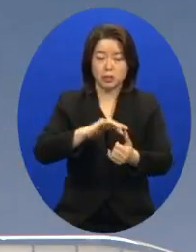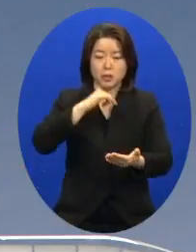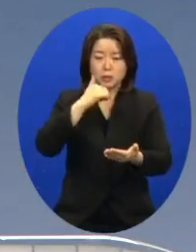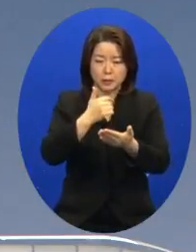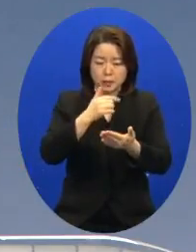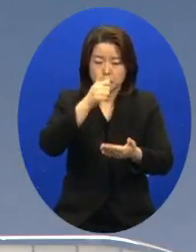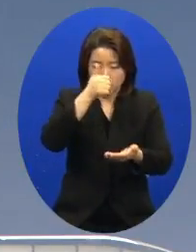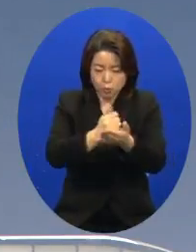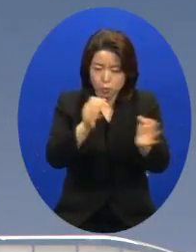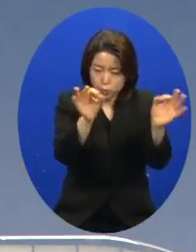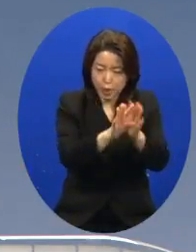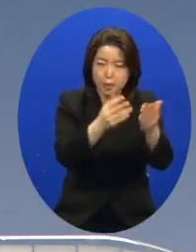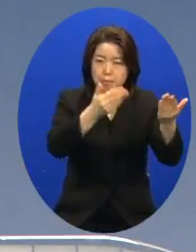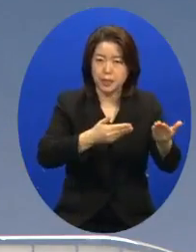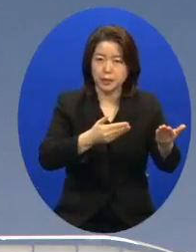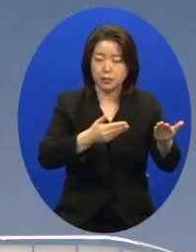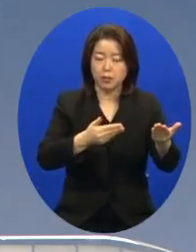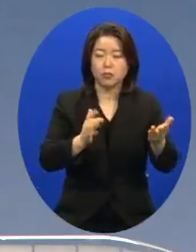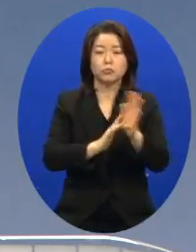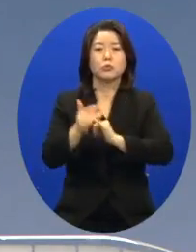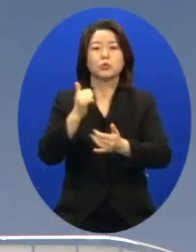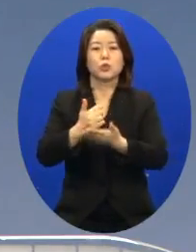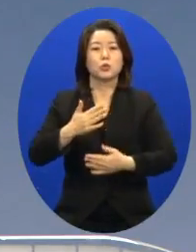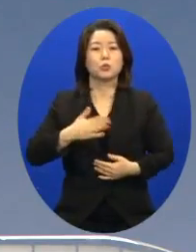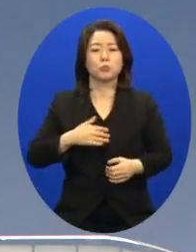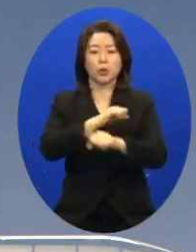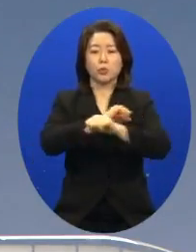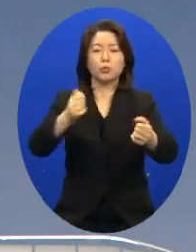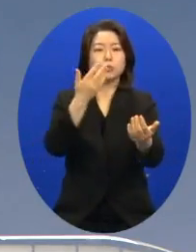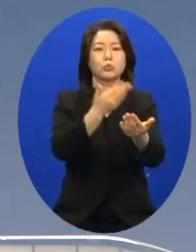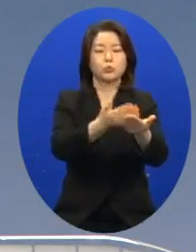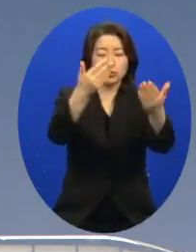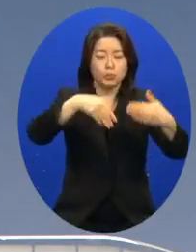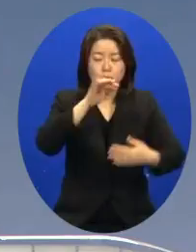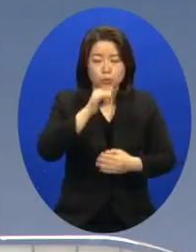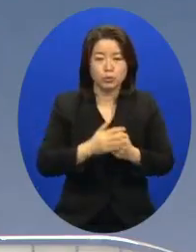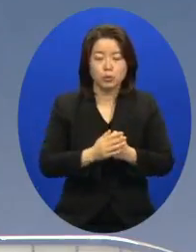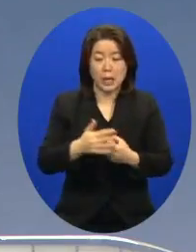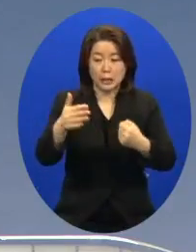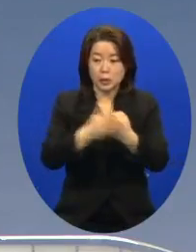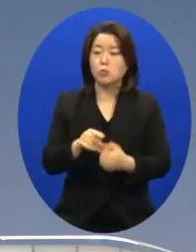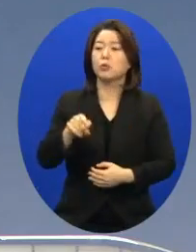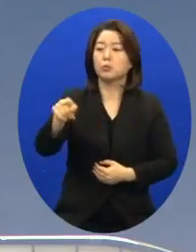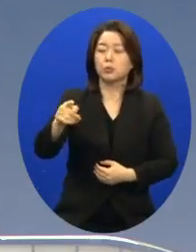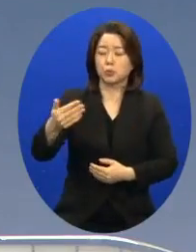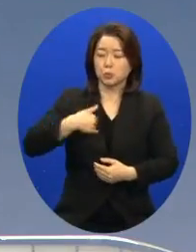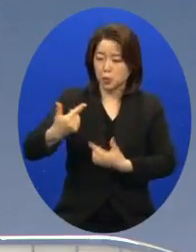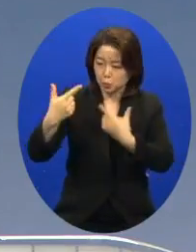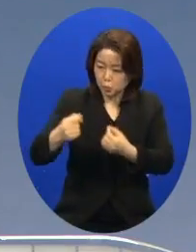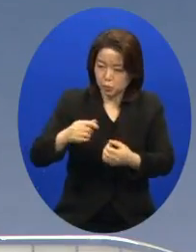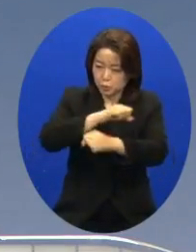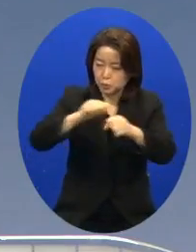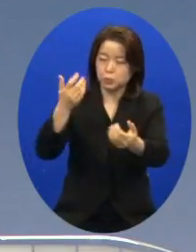함을 받았는데 예수님도 나를 용서 하셨으니 당신도 나를 용서하시오